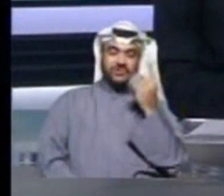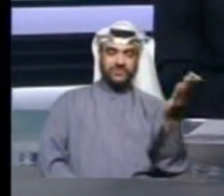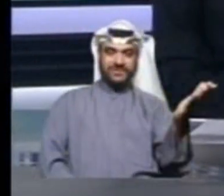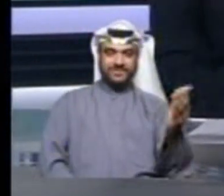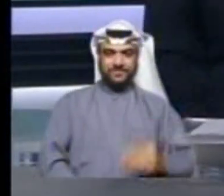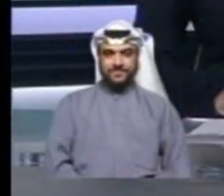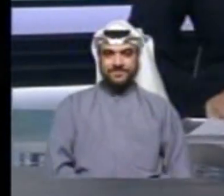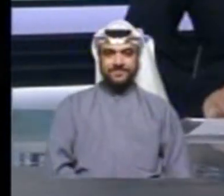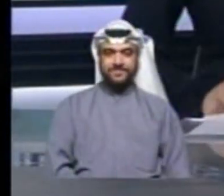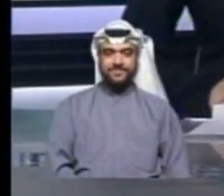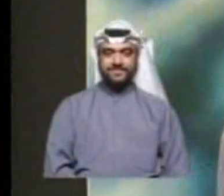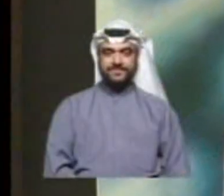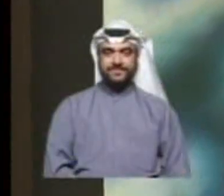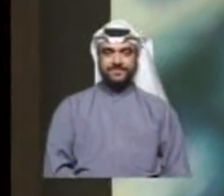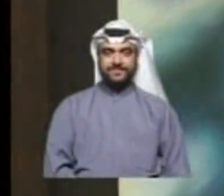السنة.